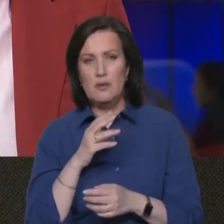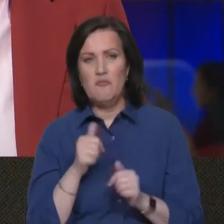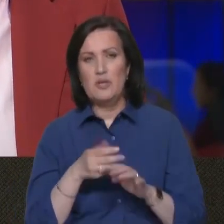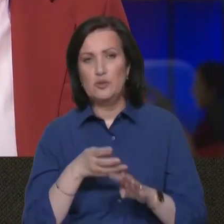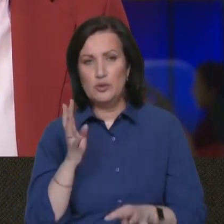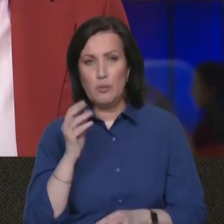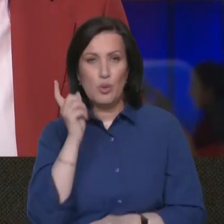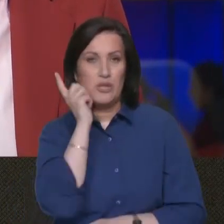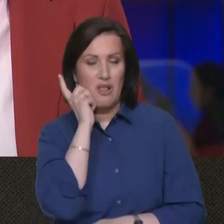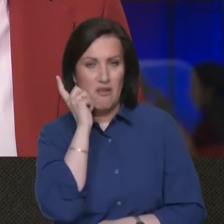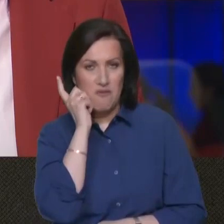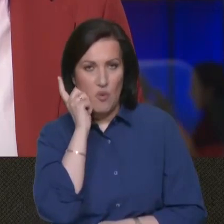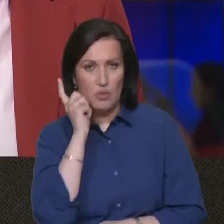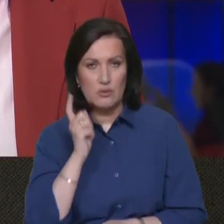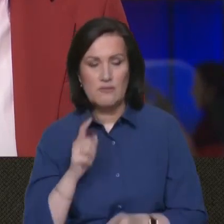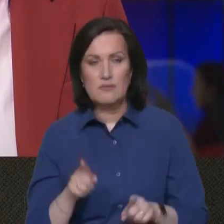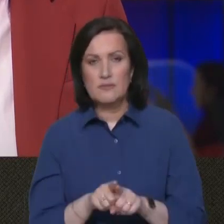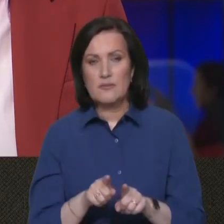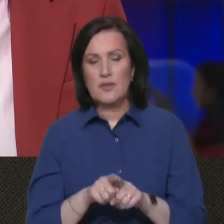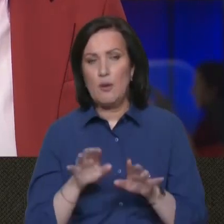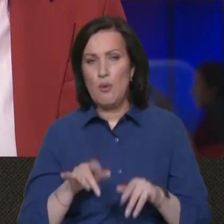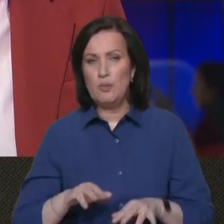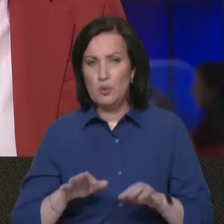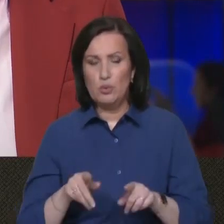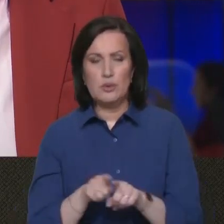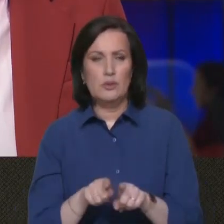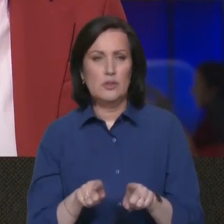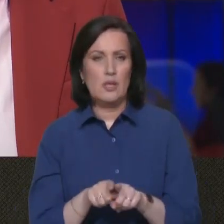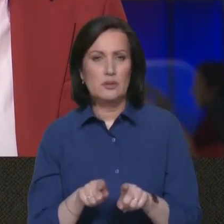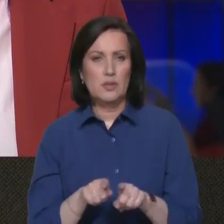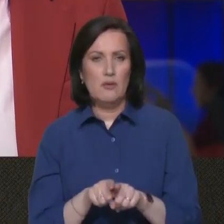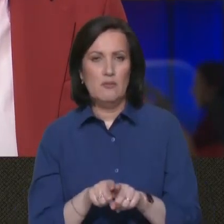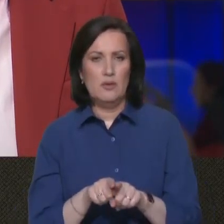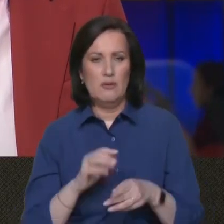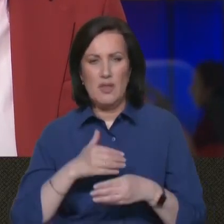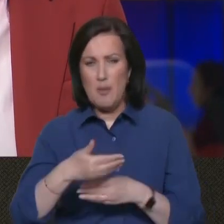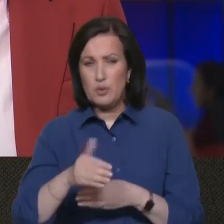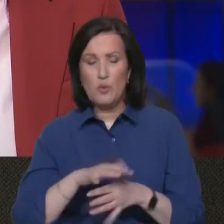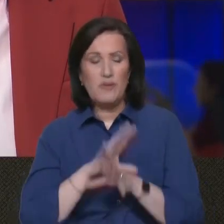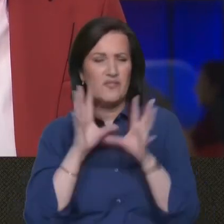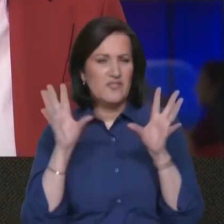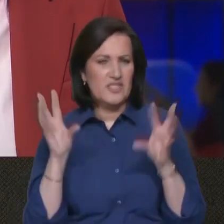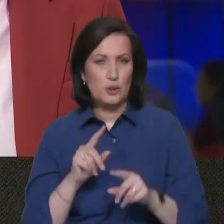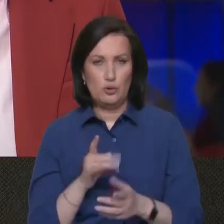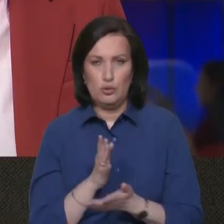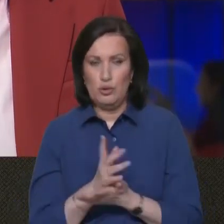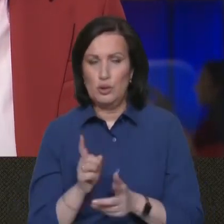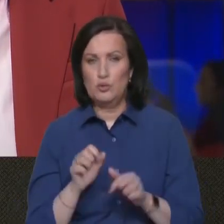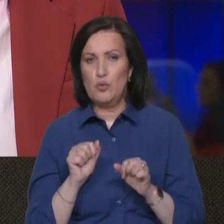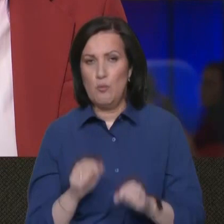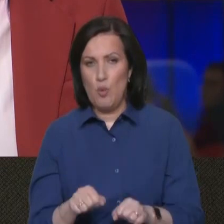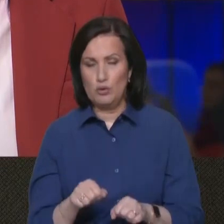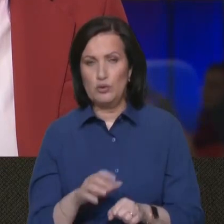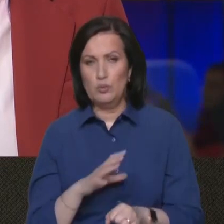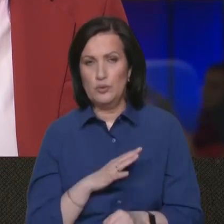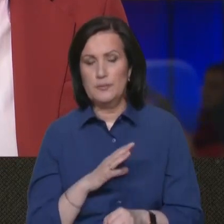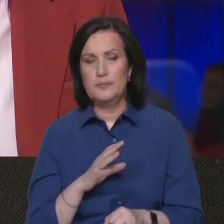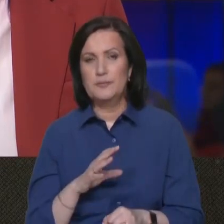першу чергу про телефони, так само комп'ютери, так само лаптопи, ну, тобто все, що є, що може